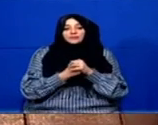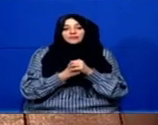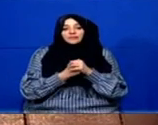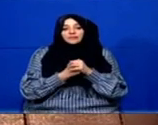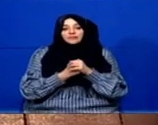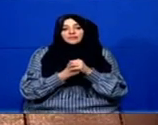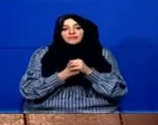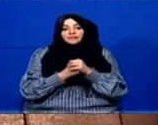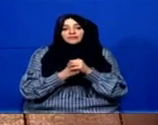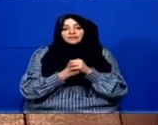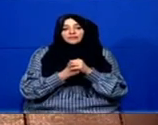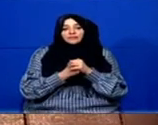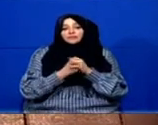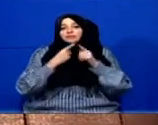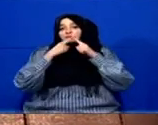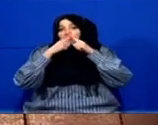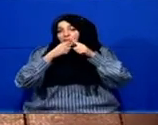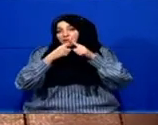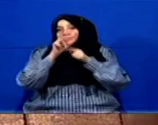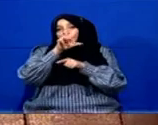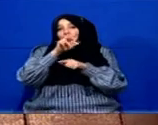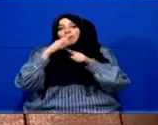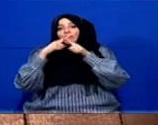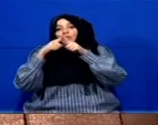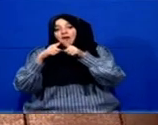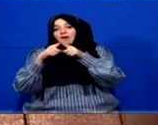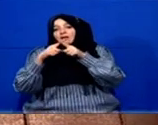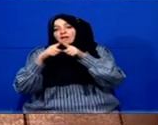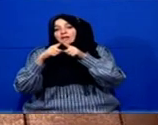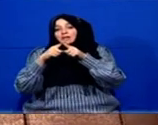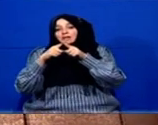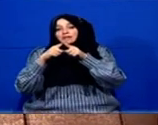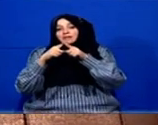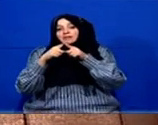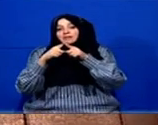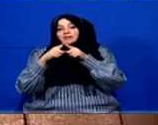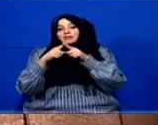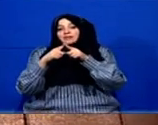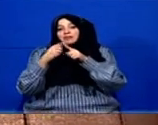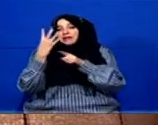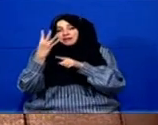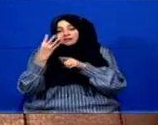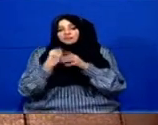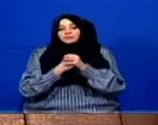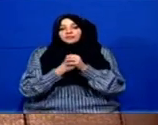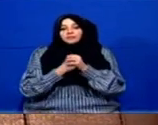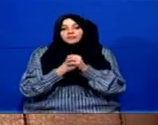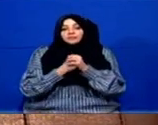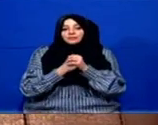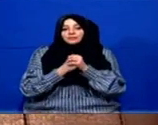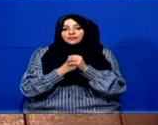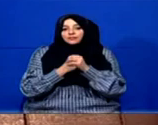نصحيحها بضرب عدد الرؤوس المنكسر يضرب في 4 16